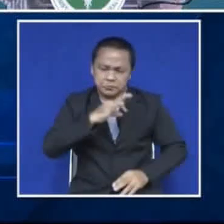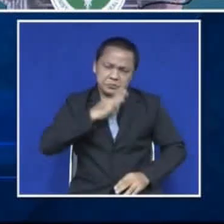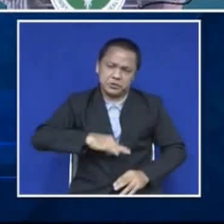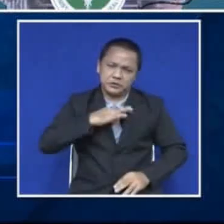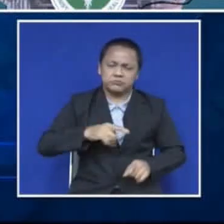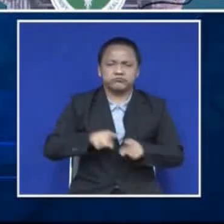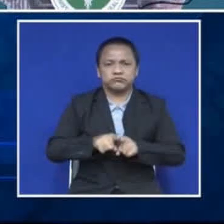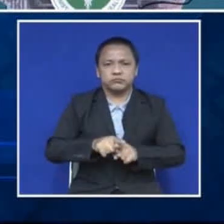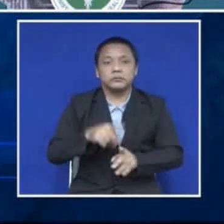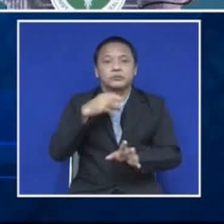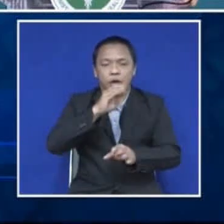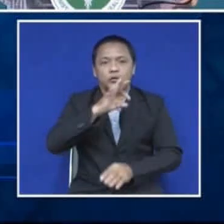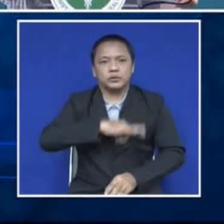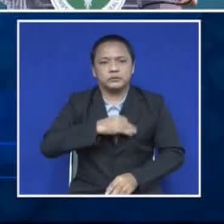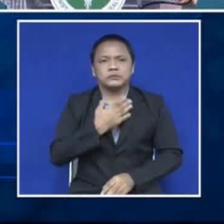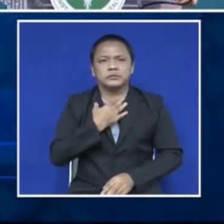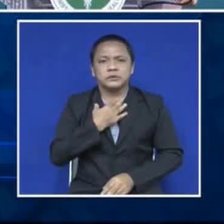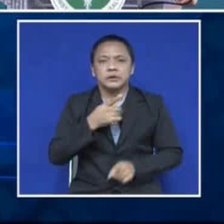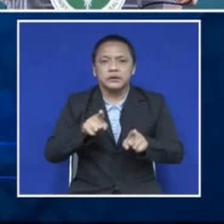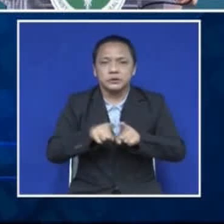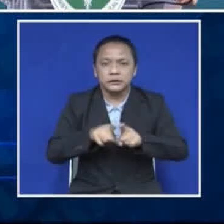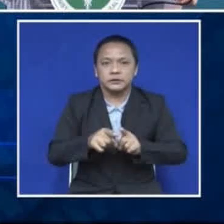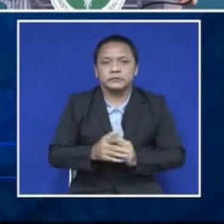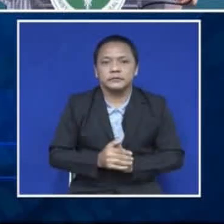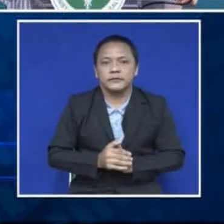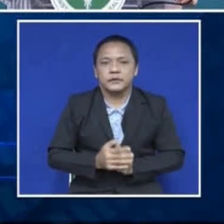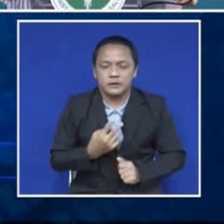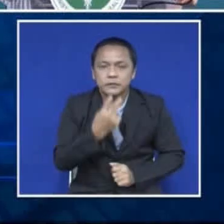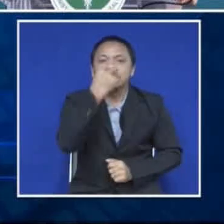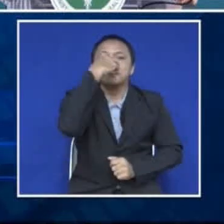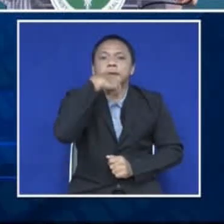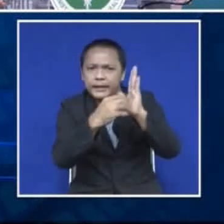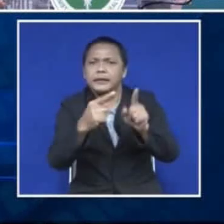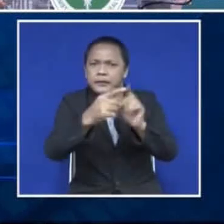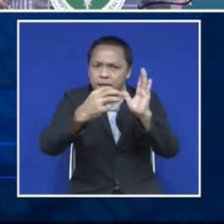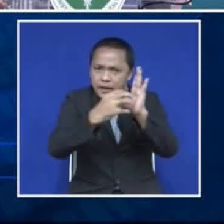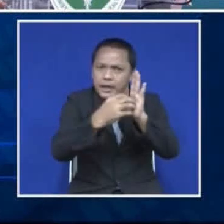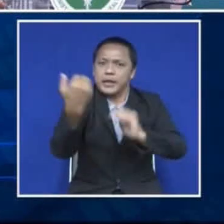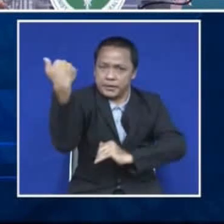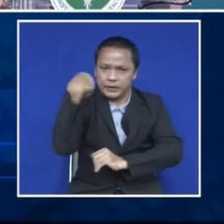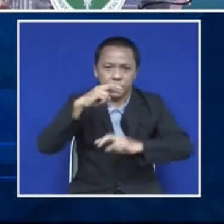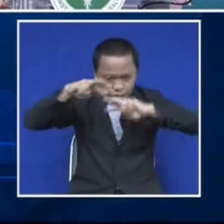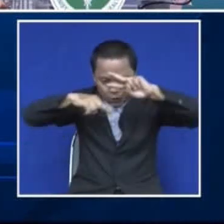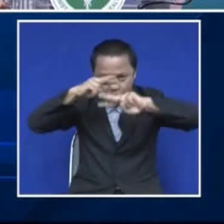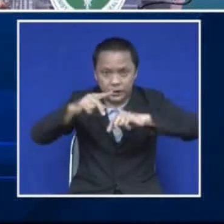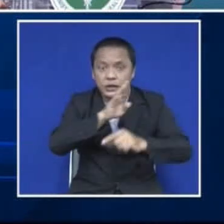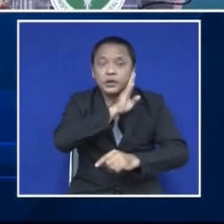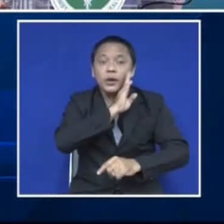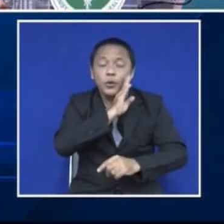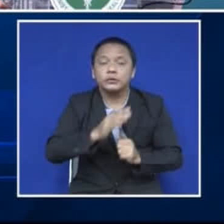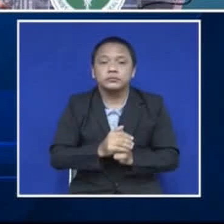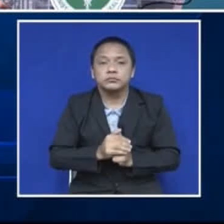พักมหาชัยนิเวศน์อีก3,000นะคะเพราะผู้สถามคุณหมอทวีสิทธิ์วันนี้คือเรียกว่าการระบาดเราสองได้รึยังคุณมาบอกว่า